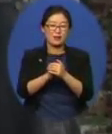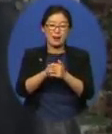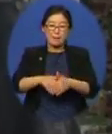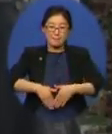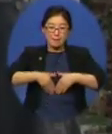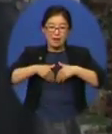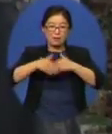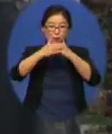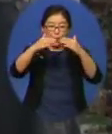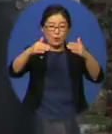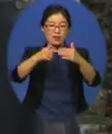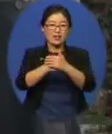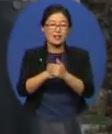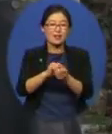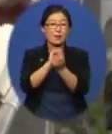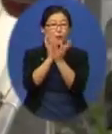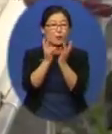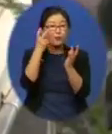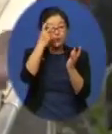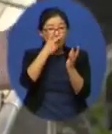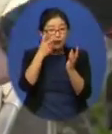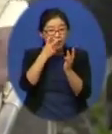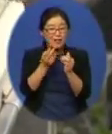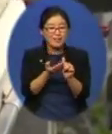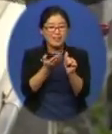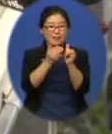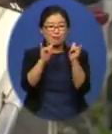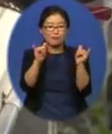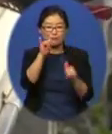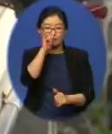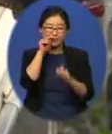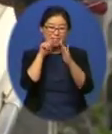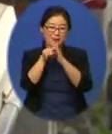있어 찾아보았습니다.